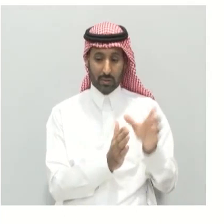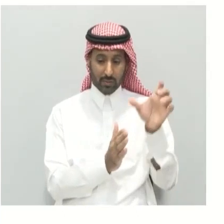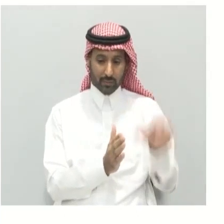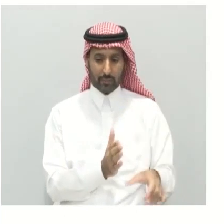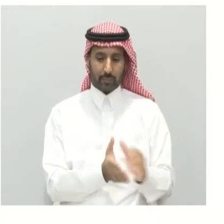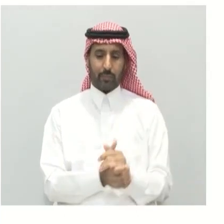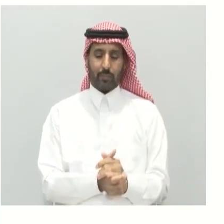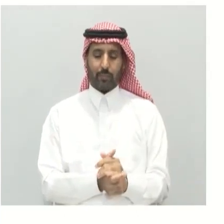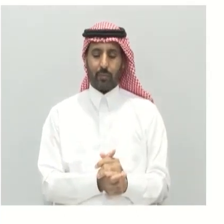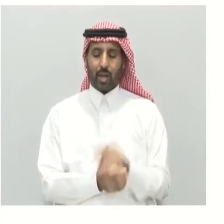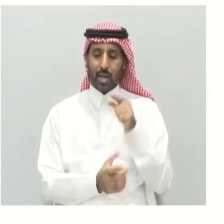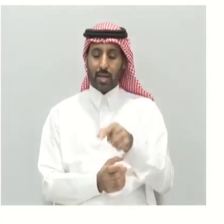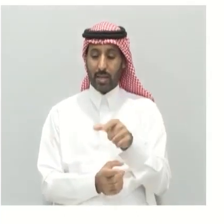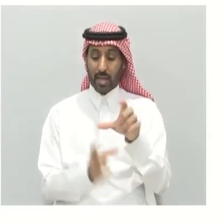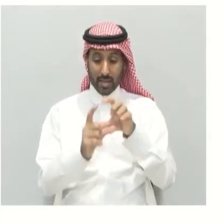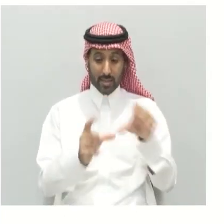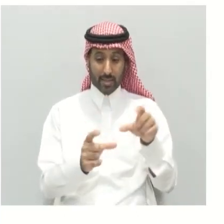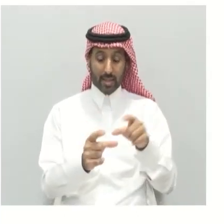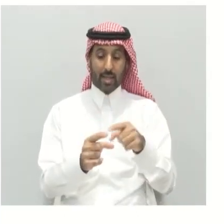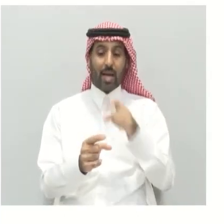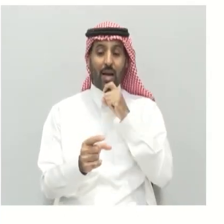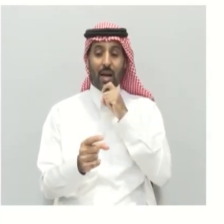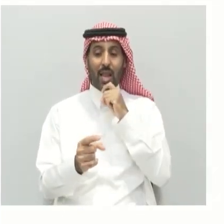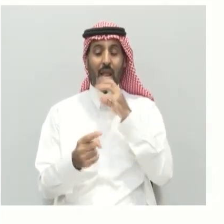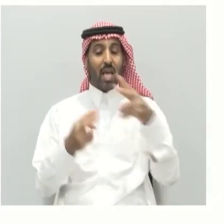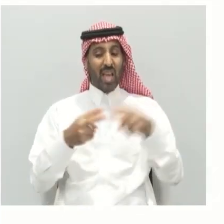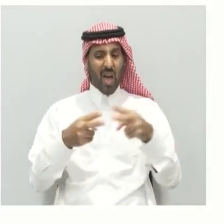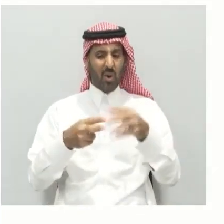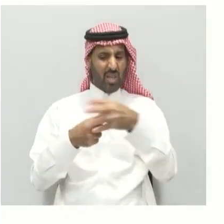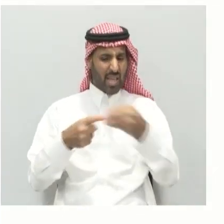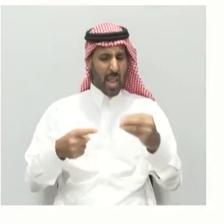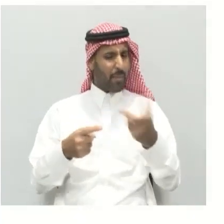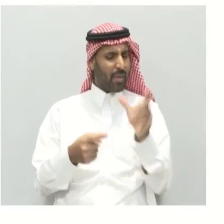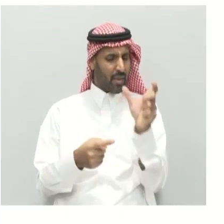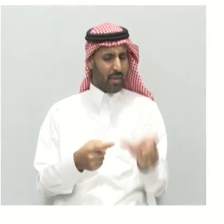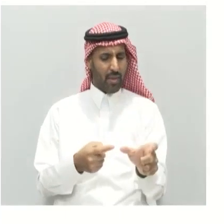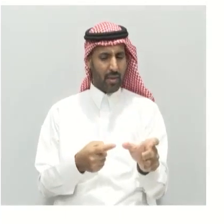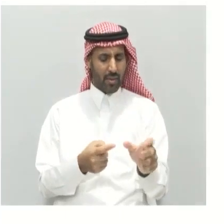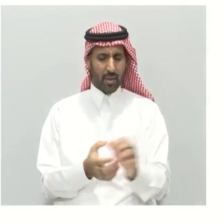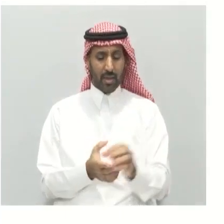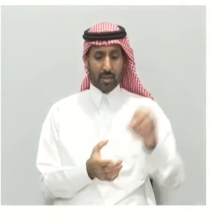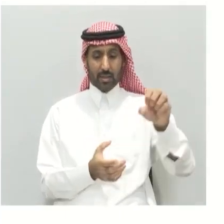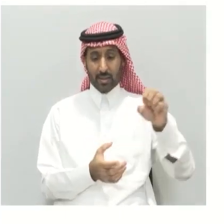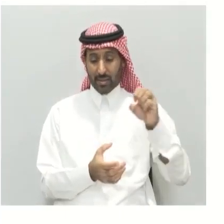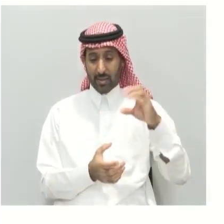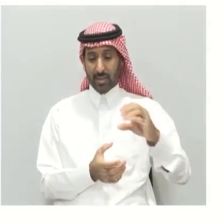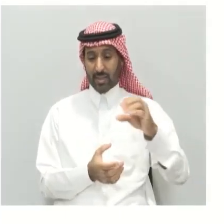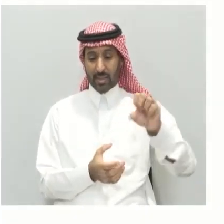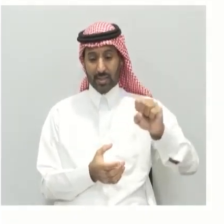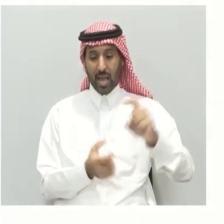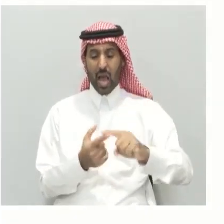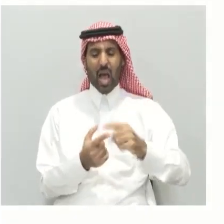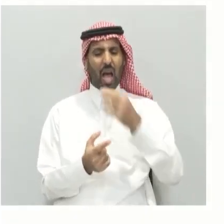الجدول اي العناصر لها اقل كهروسالبيه ما دام انه السيزيوم عندي هنا اقل